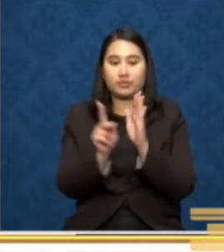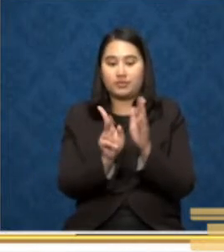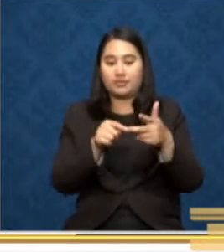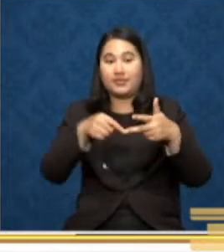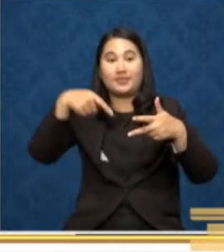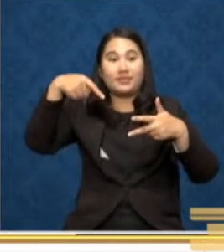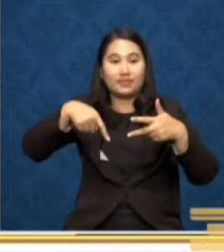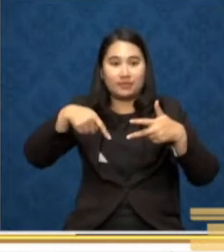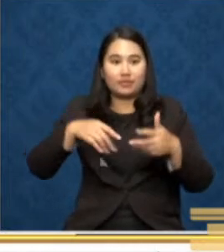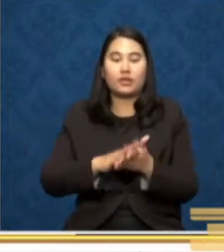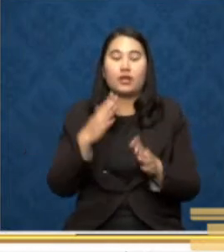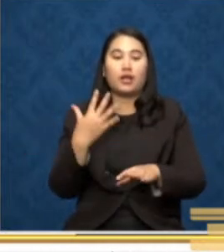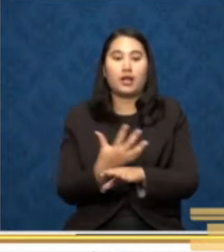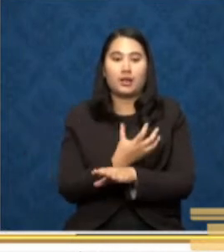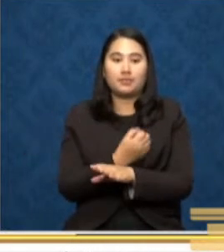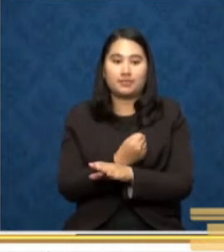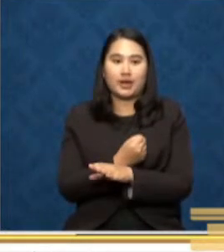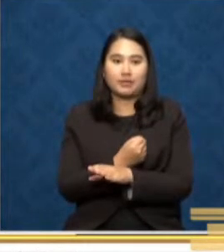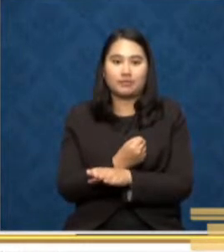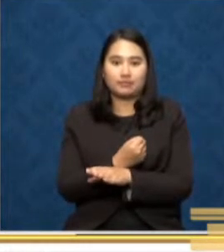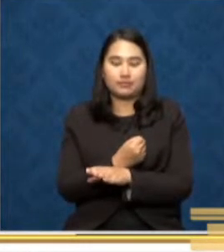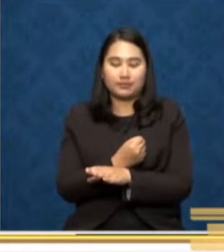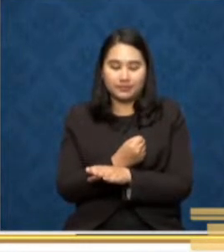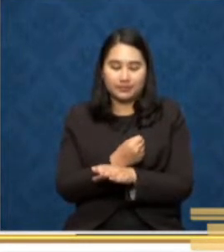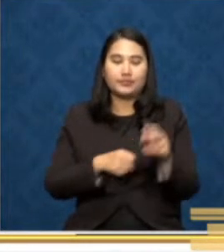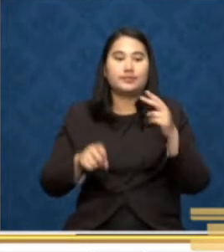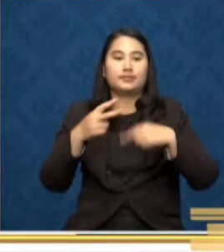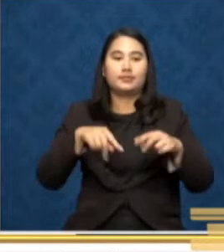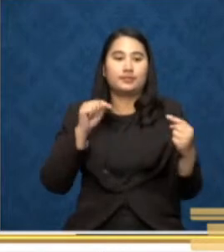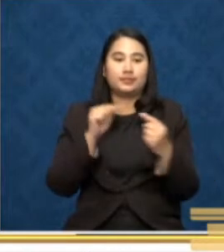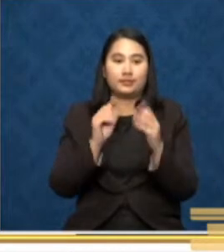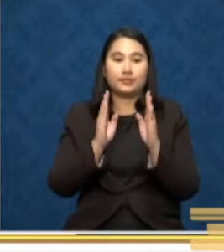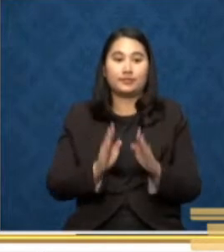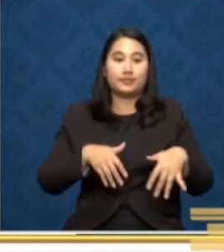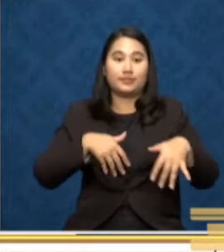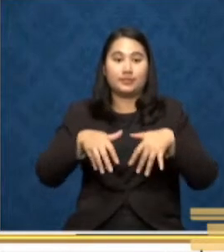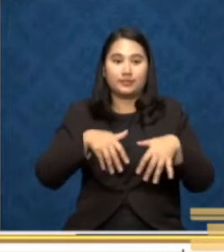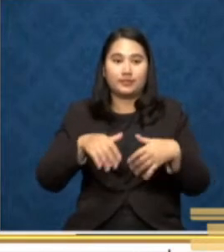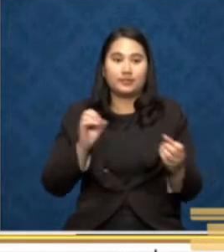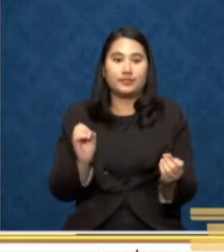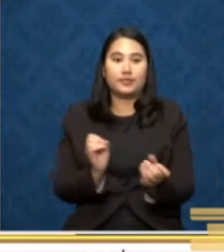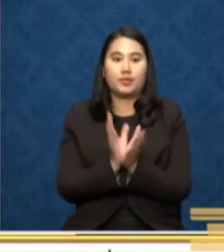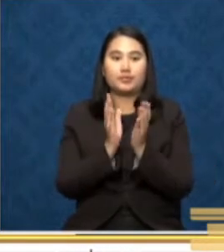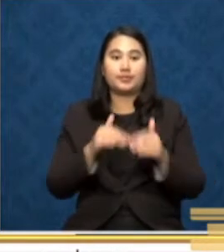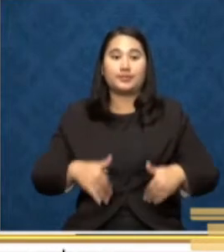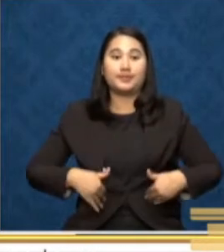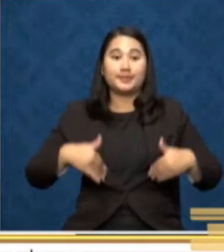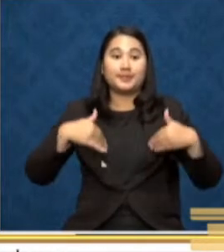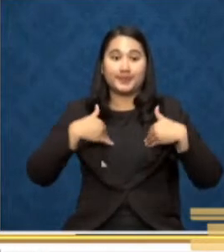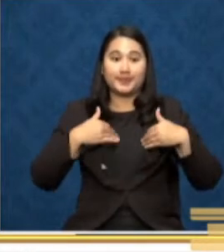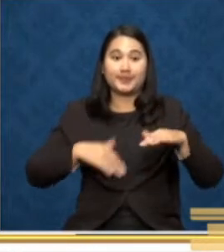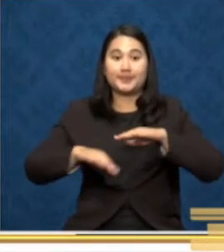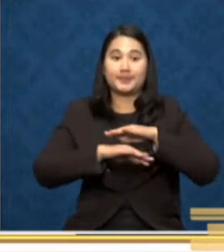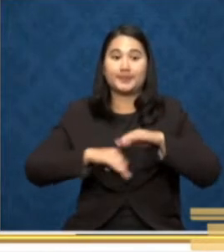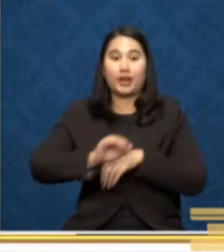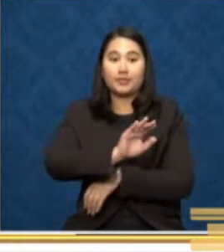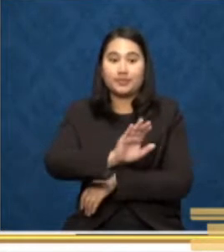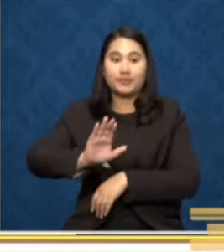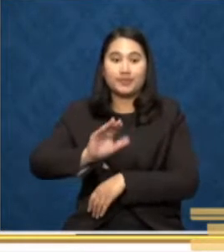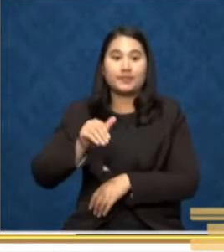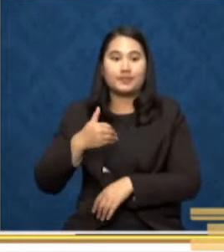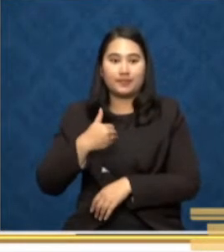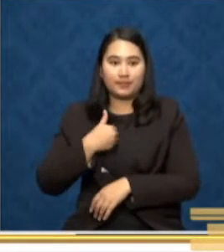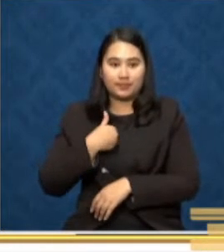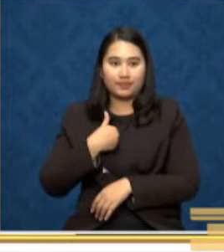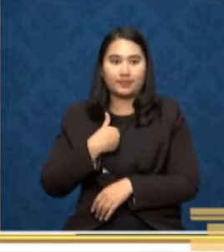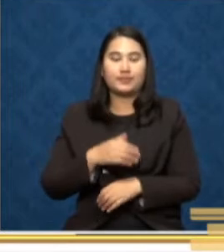ที่ให้อำนาจที่มากเกินไปในการบังคับโดยรัฐต่อประชาชนที่กระทบต่อเสรีภาพขั้นพื้นฐานของประชาชนอย่าง